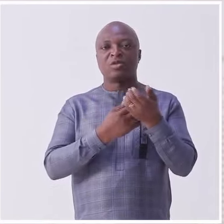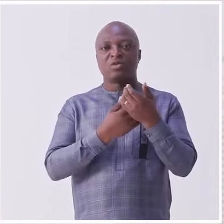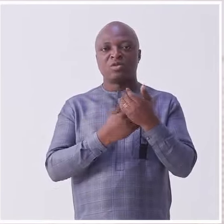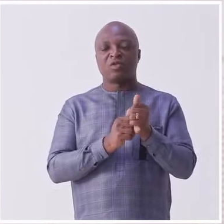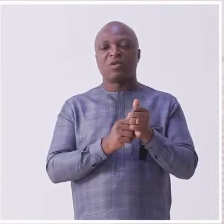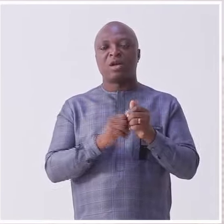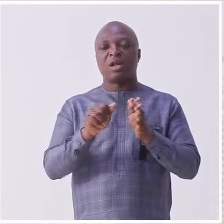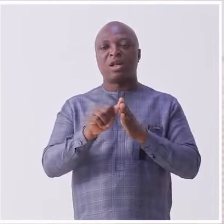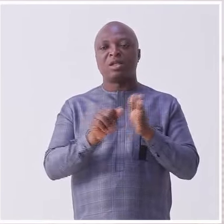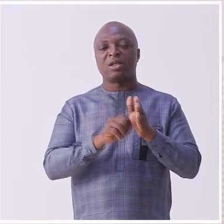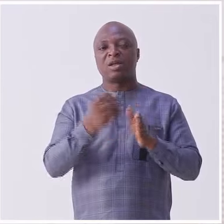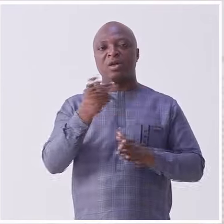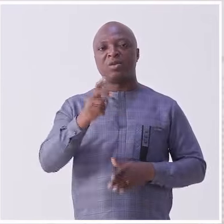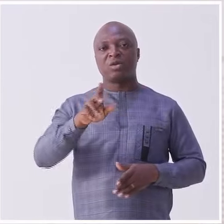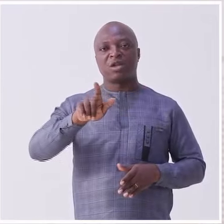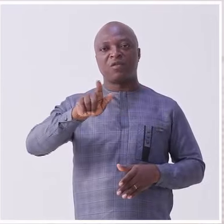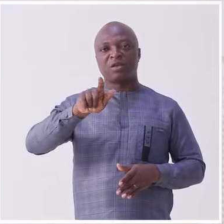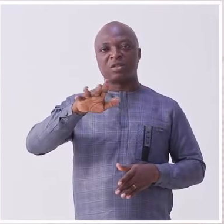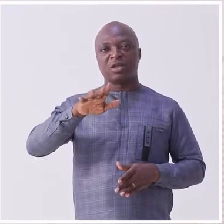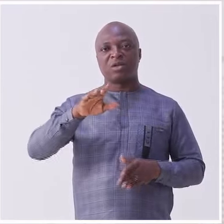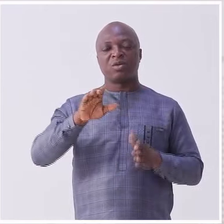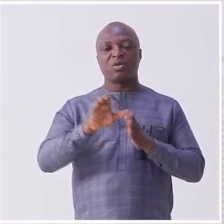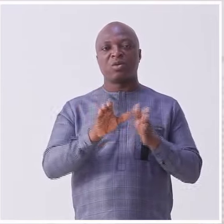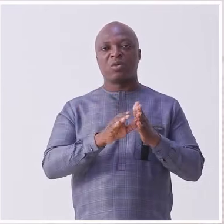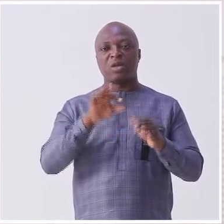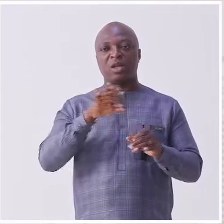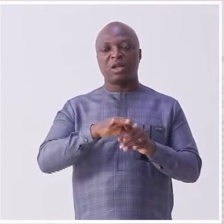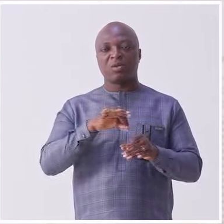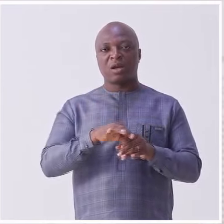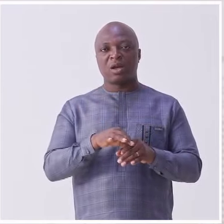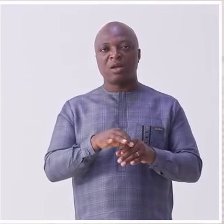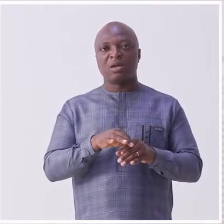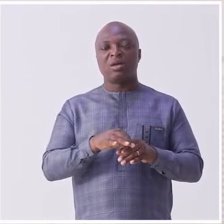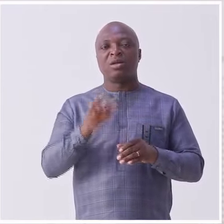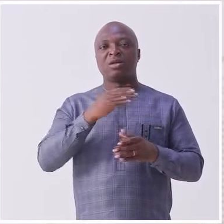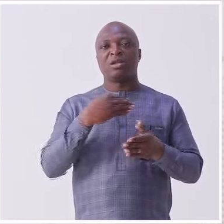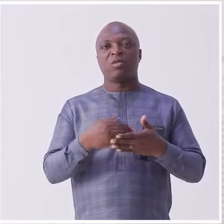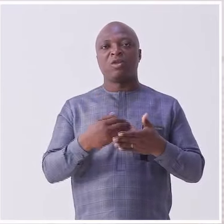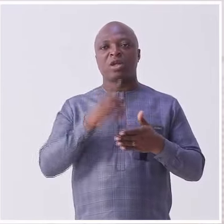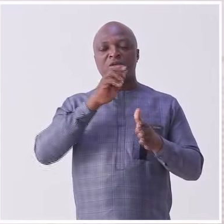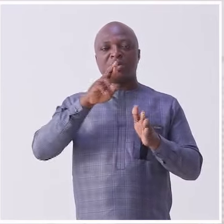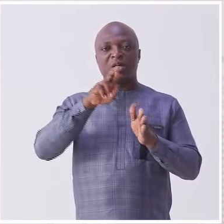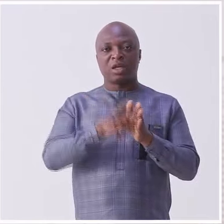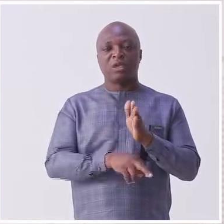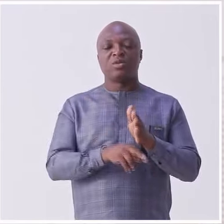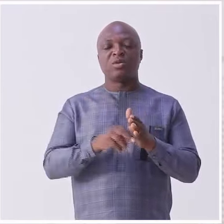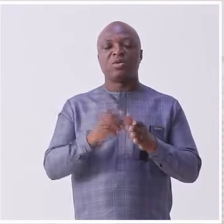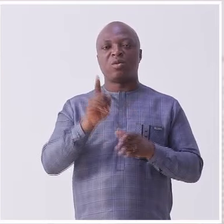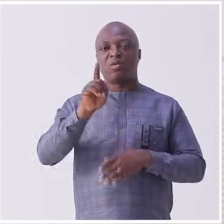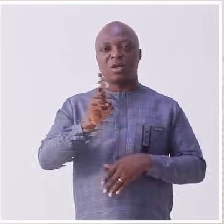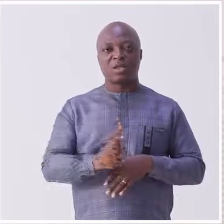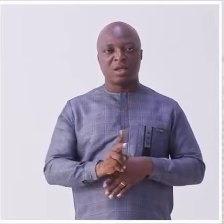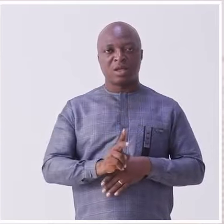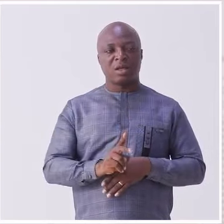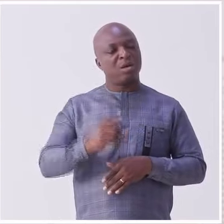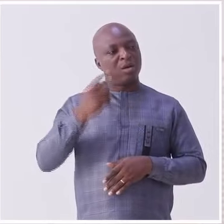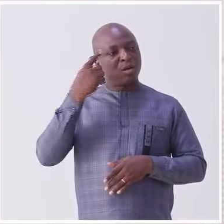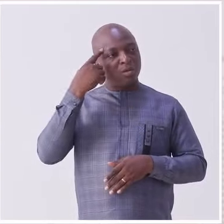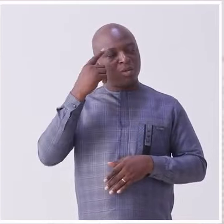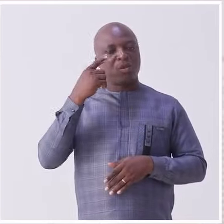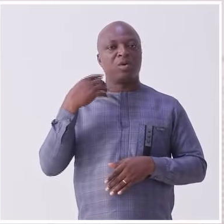Conformément à l'article 225 du Code électoral, ces montants sont réduits de moitié pour